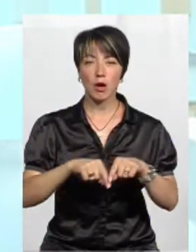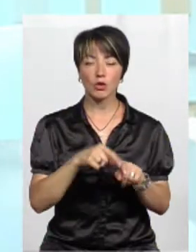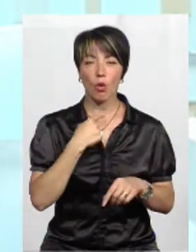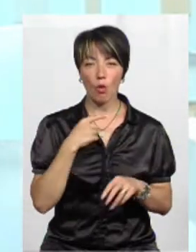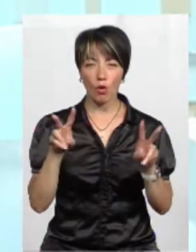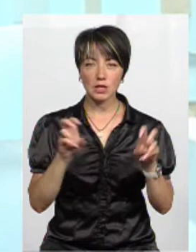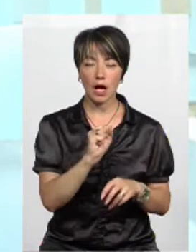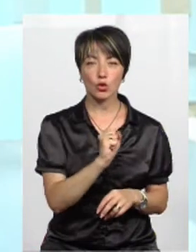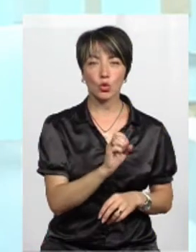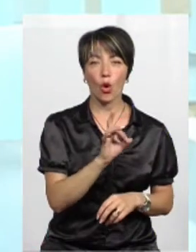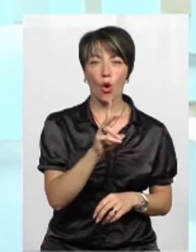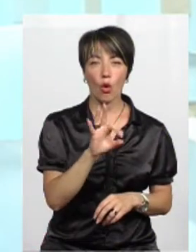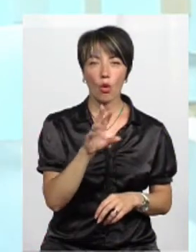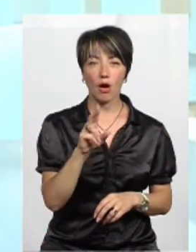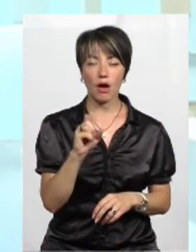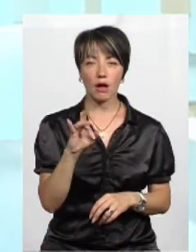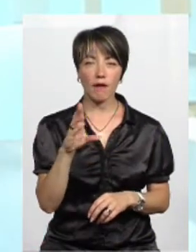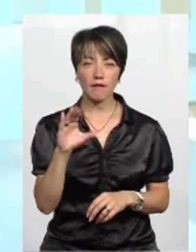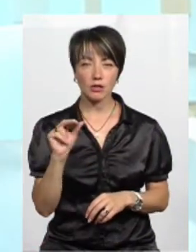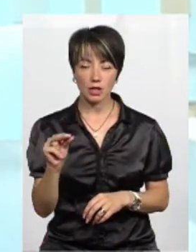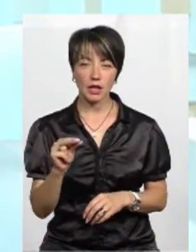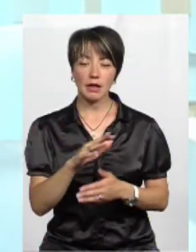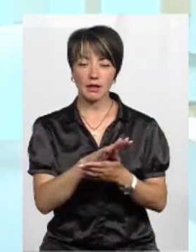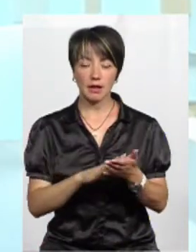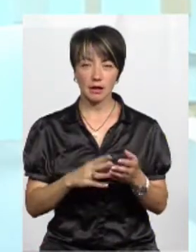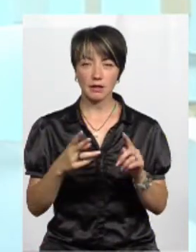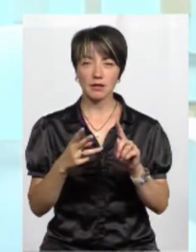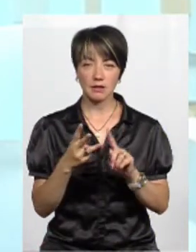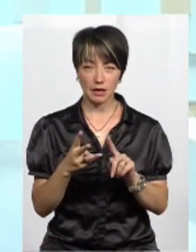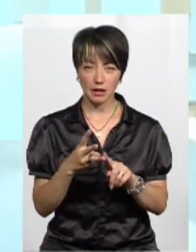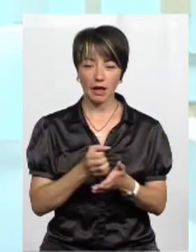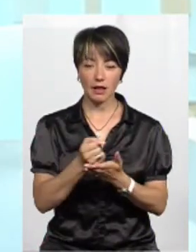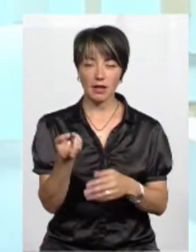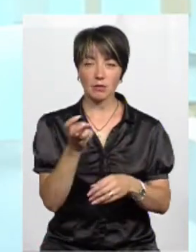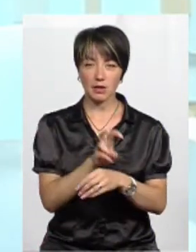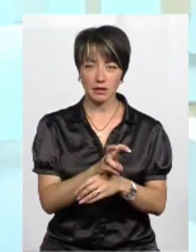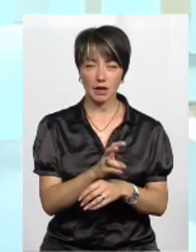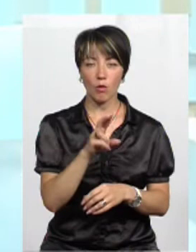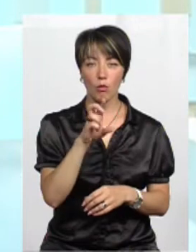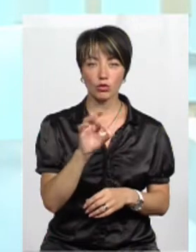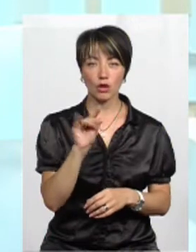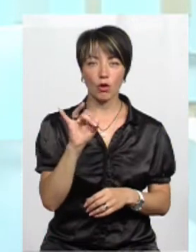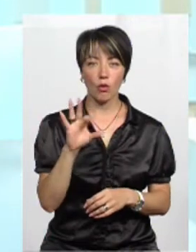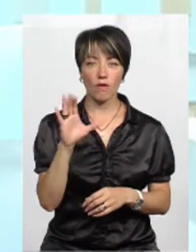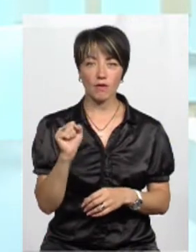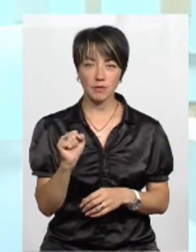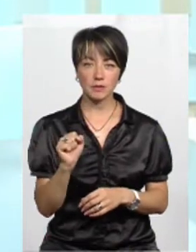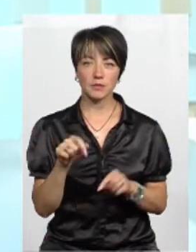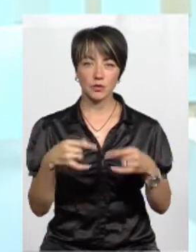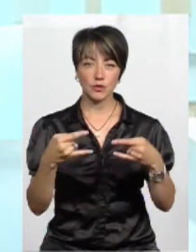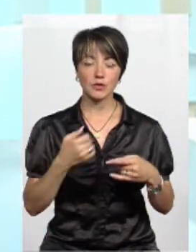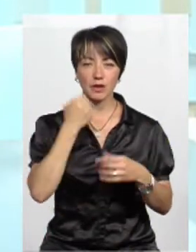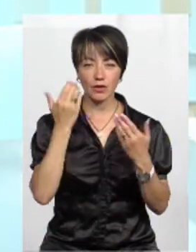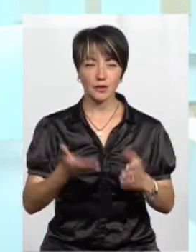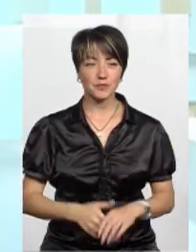партії «Голос» Артуром Кокаревичем, а Оксана Бочкарьова зараз з'явиться у нашій студії. Сподіваюсь, вона вже є.